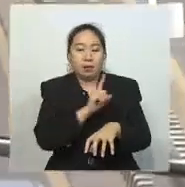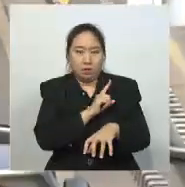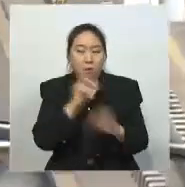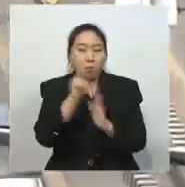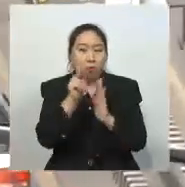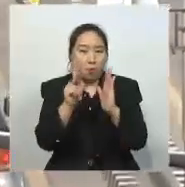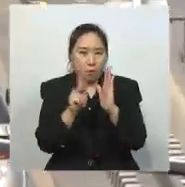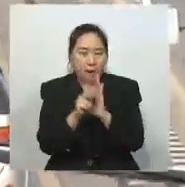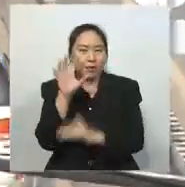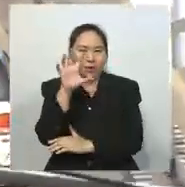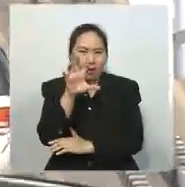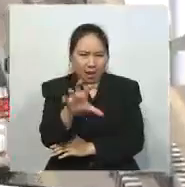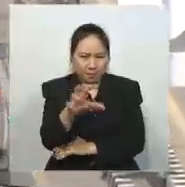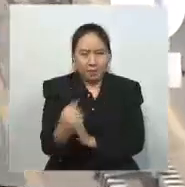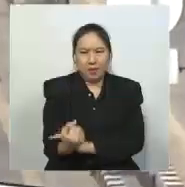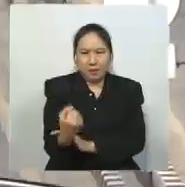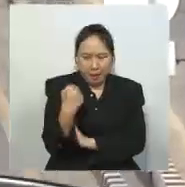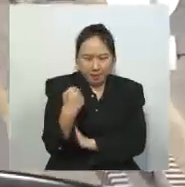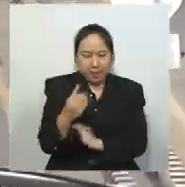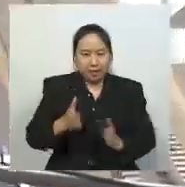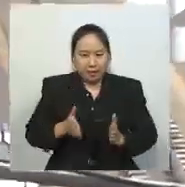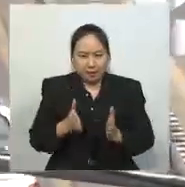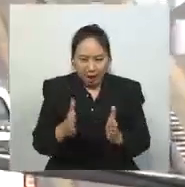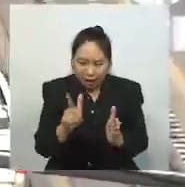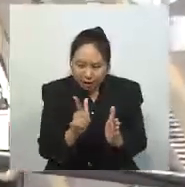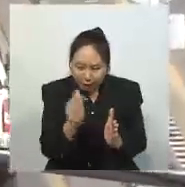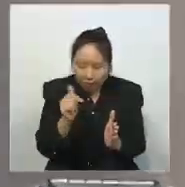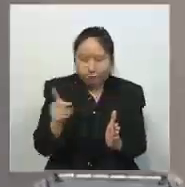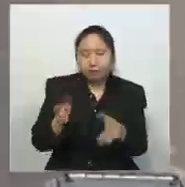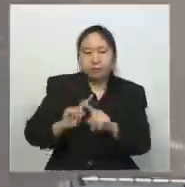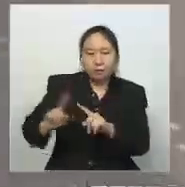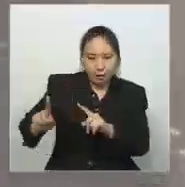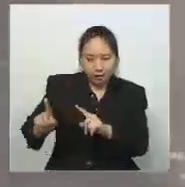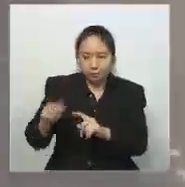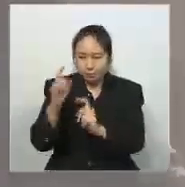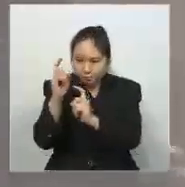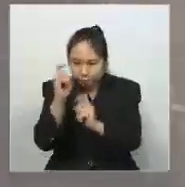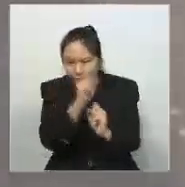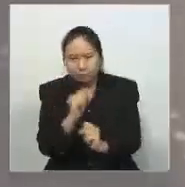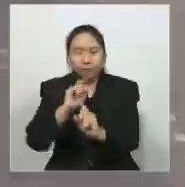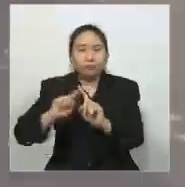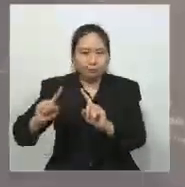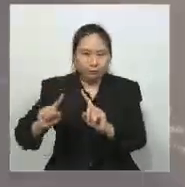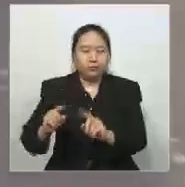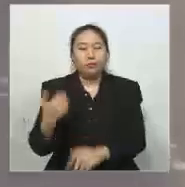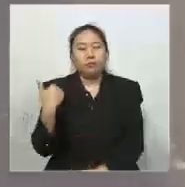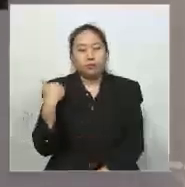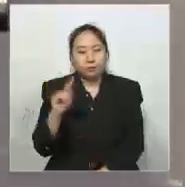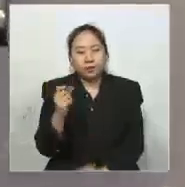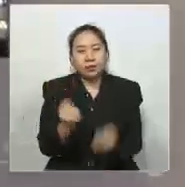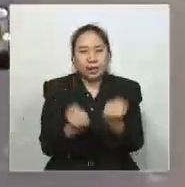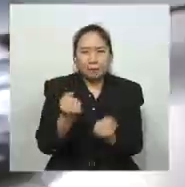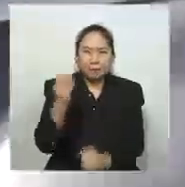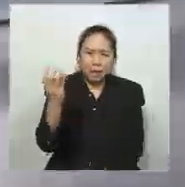คับใช้กฎหมายจราจรอย่างเคร่งครัดทั้งเส้นทางหลักแล้วก็กวดขันปัจจัยเสี่ยงที่จะทำให้เกิดอุบัติเหตุนะคะไม่ว่าจะเป็นการ